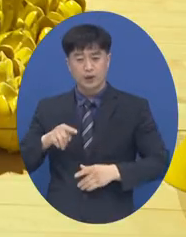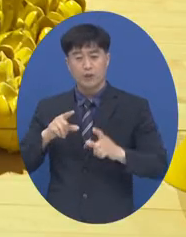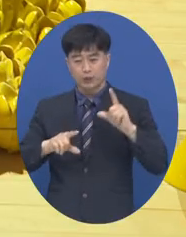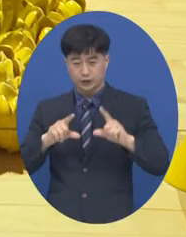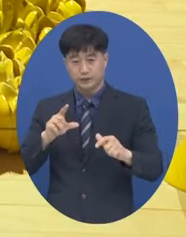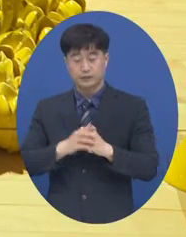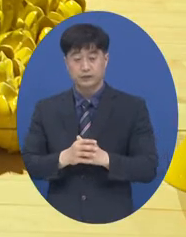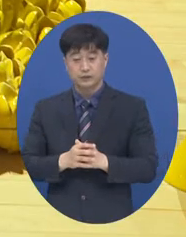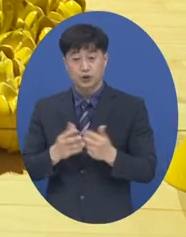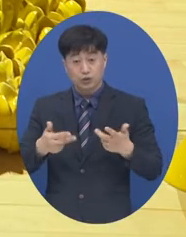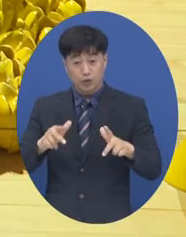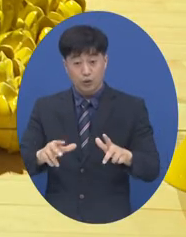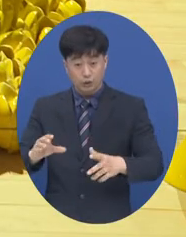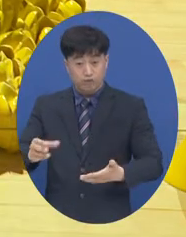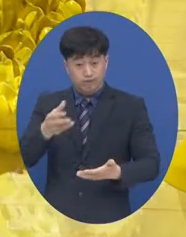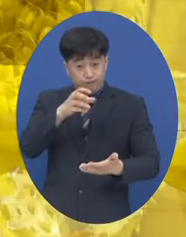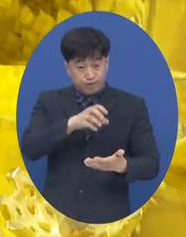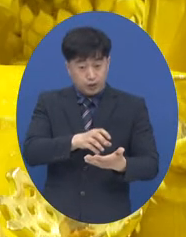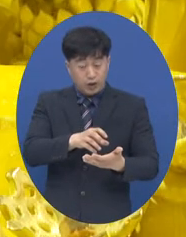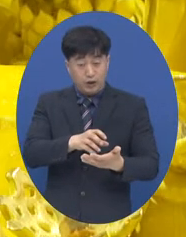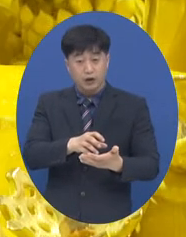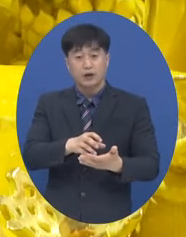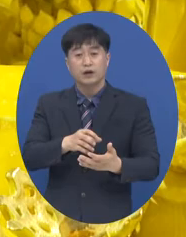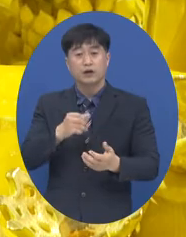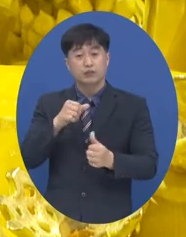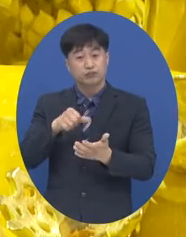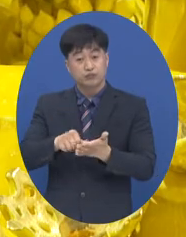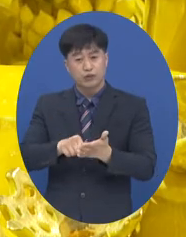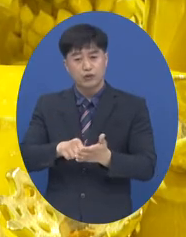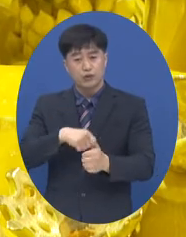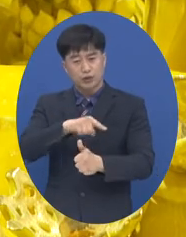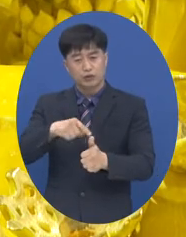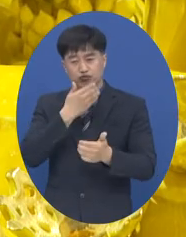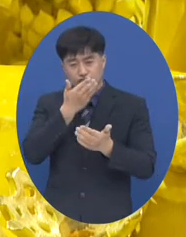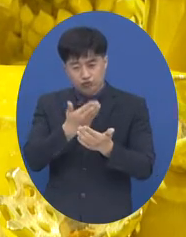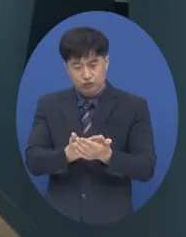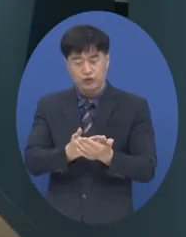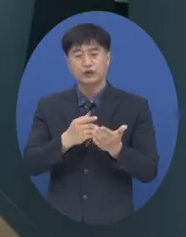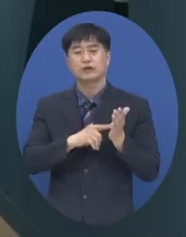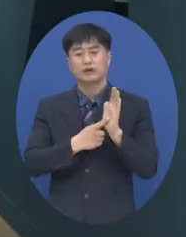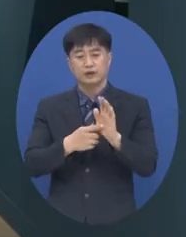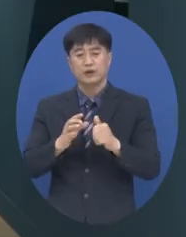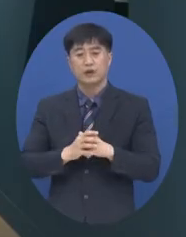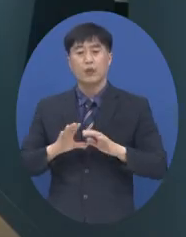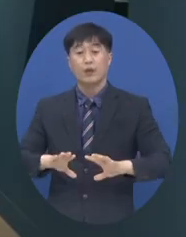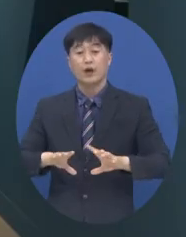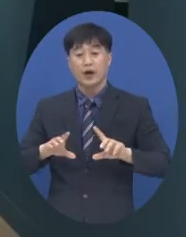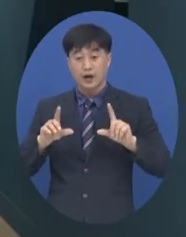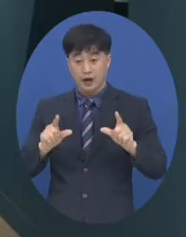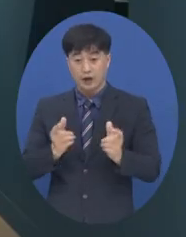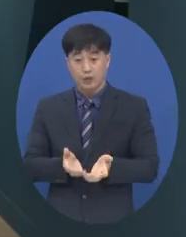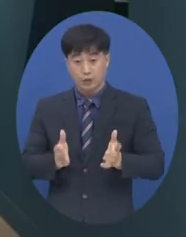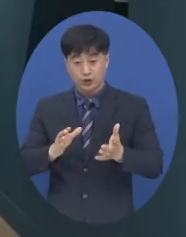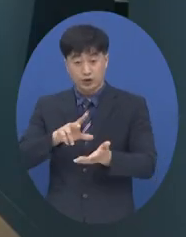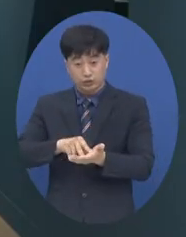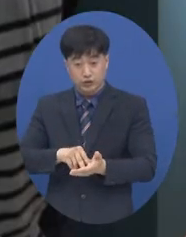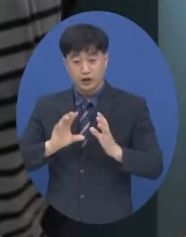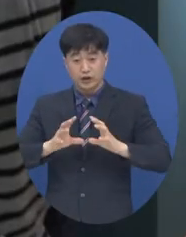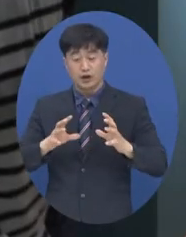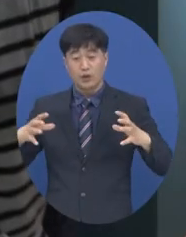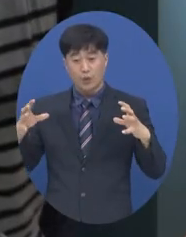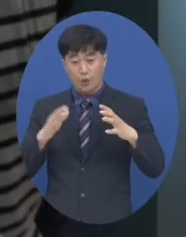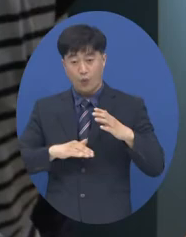작가의 정원을 버튼 작품은 환경의 중요성을 이야기 않았다 올해도 자 를 주제로 한 국제 공모전에서